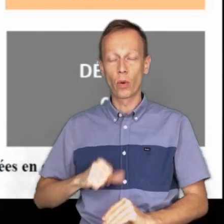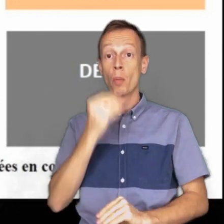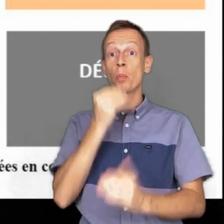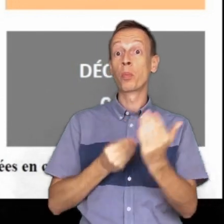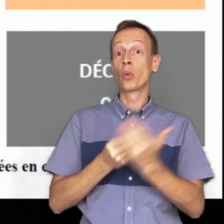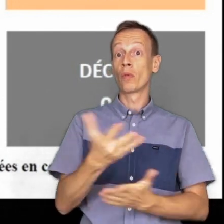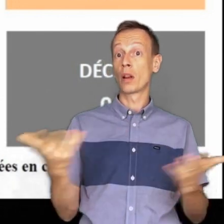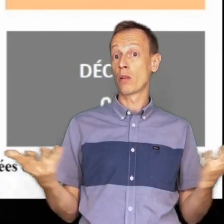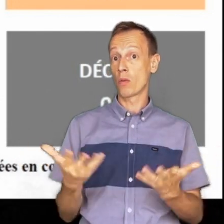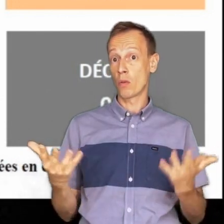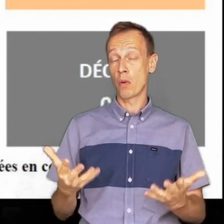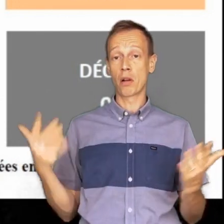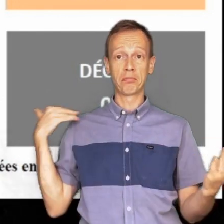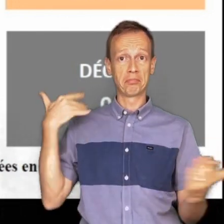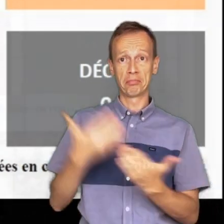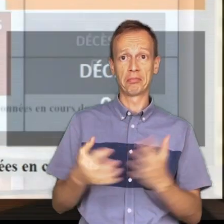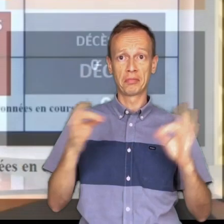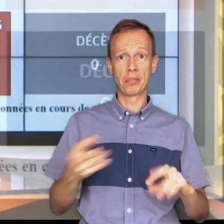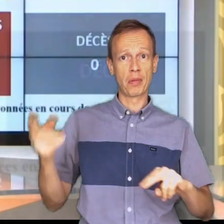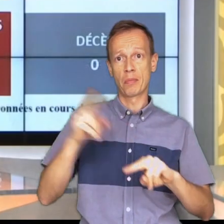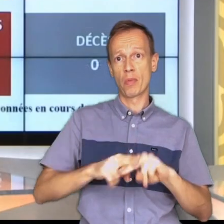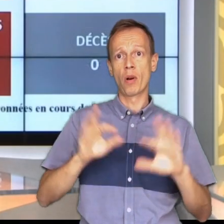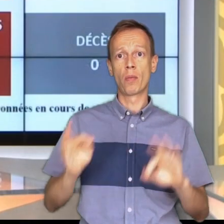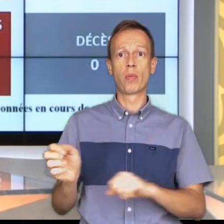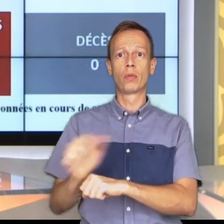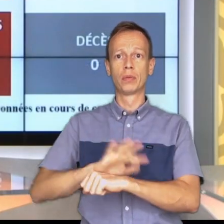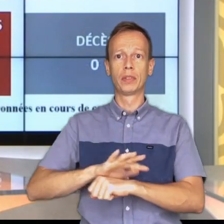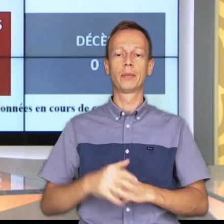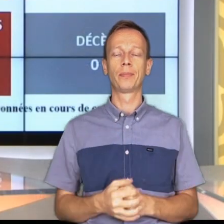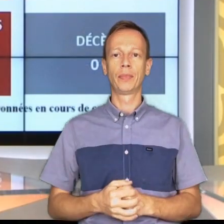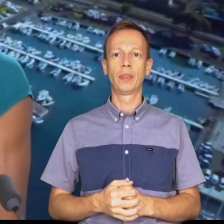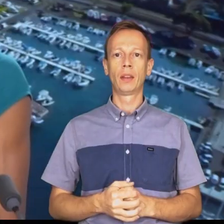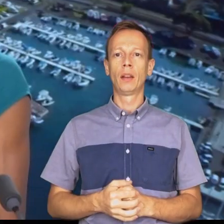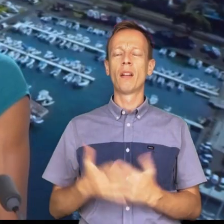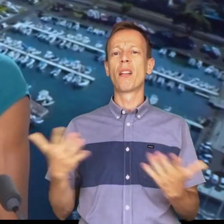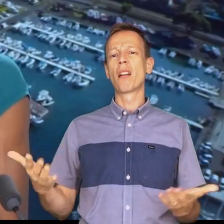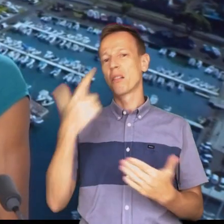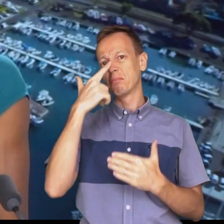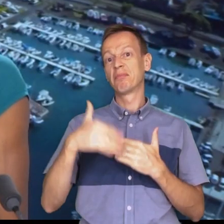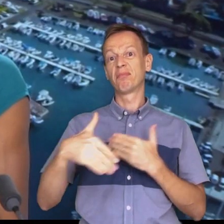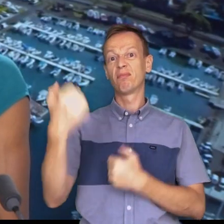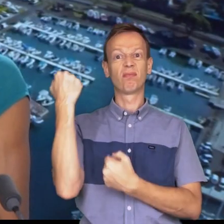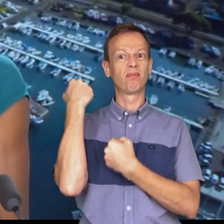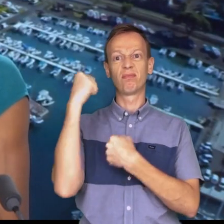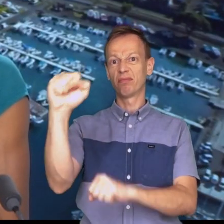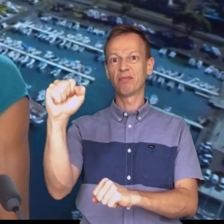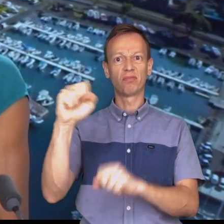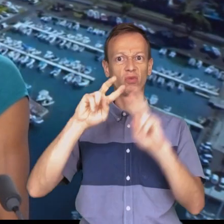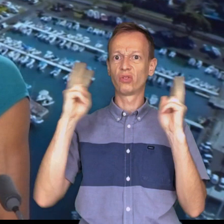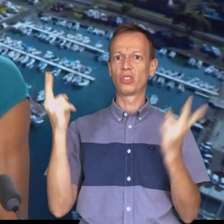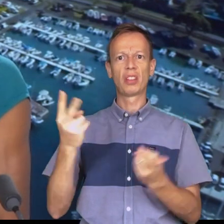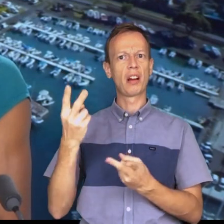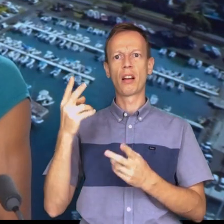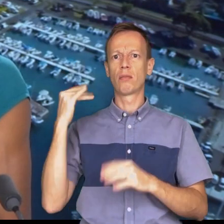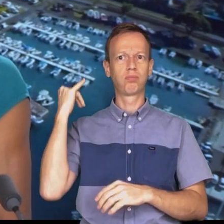n'y a toujours aucun décès pour le moment. Et la menace d'une grève générale illimitée pour